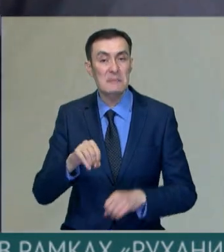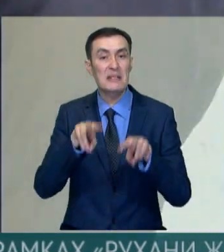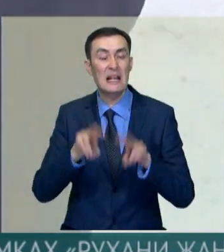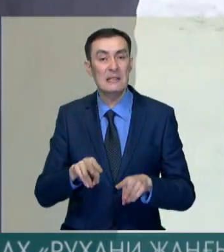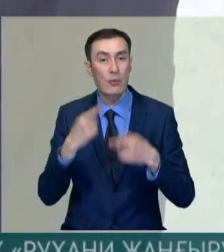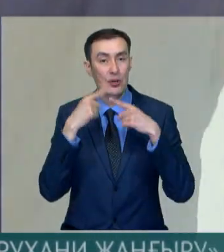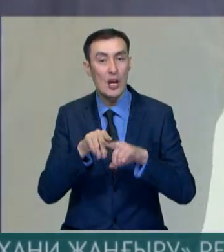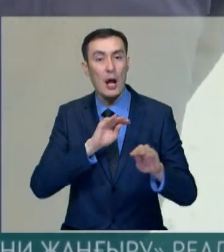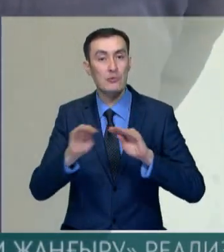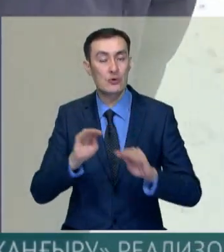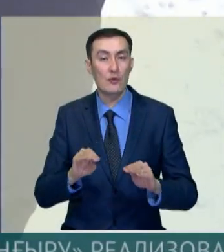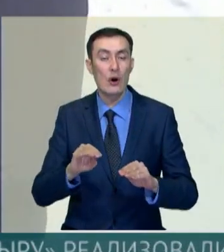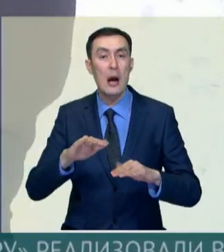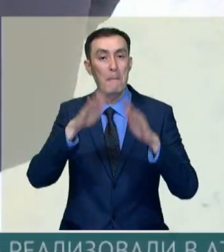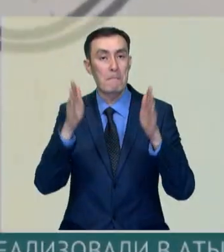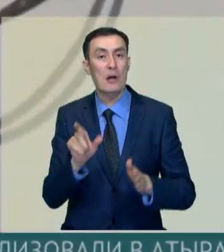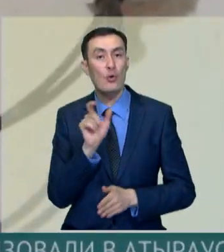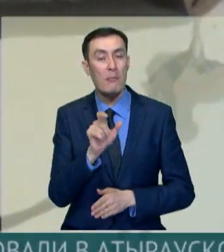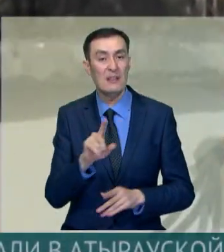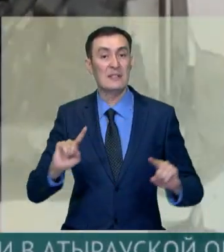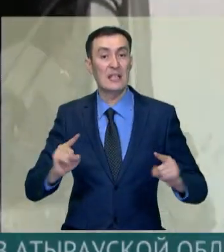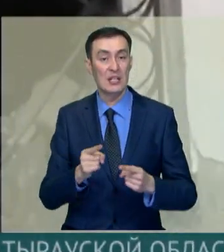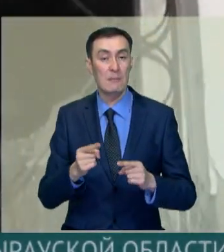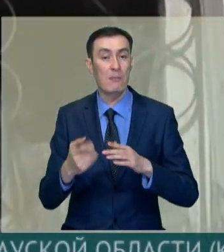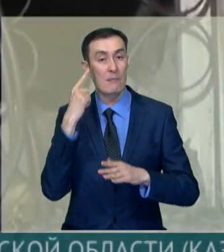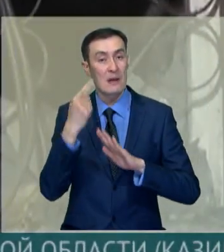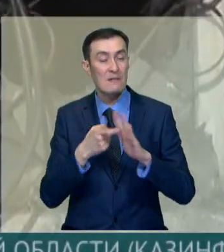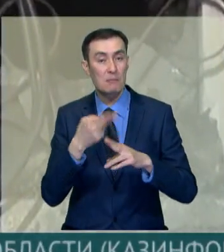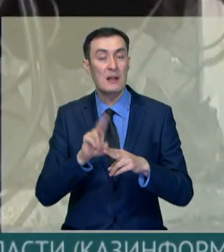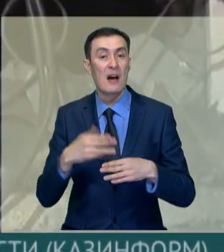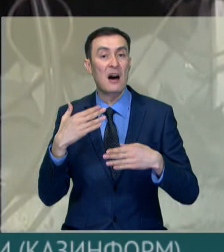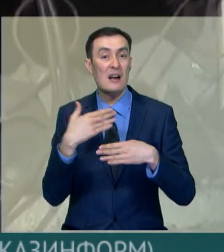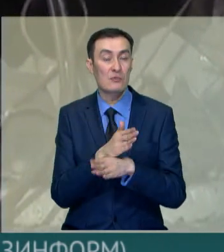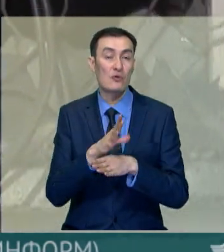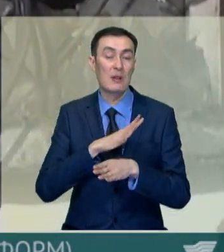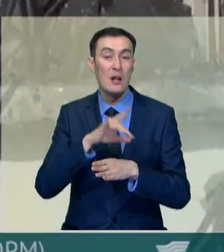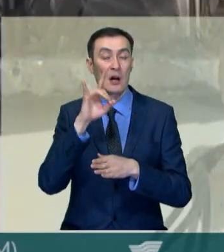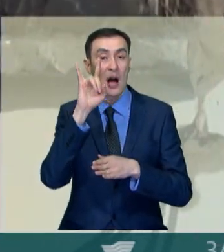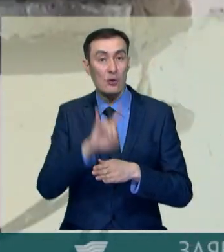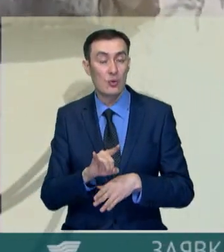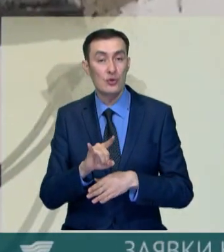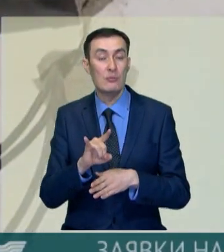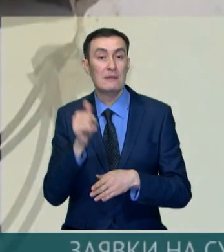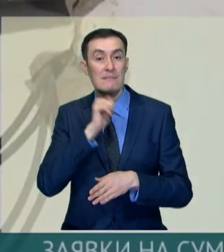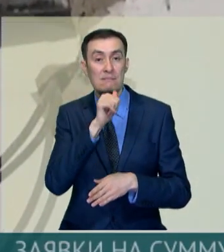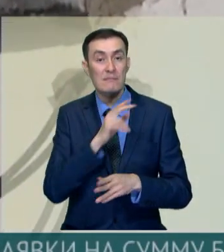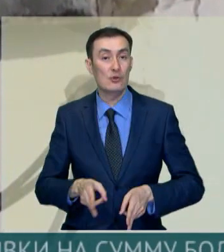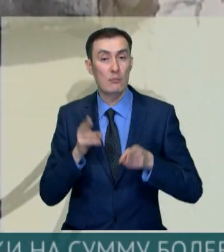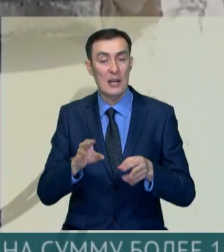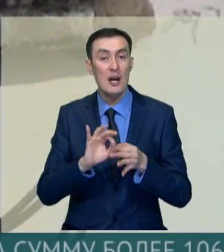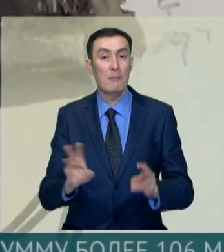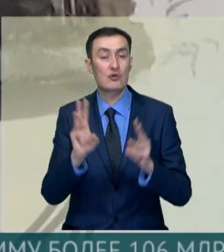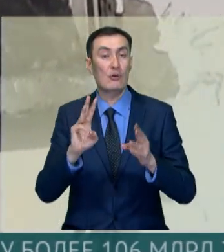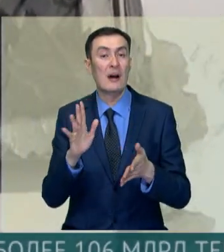специалист по техобслуживанию банкоматов, задержан. По версии следствия, он ночью, разбив окно, проник в здание, а чтобы скрыть следы преступления,